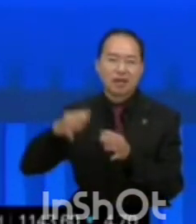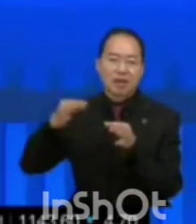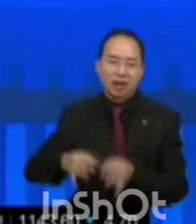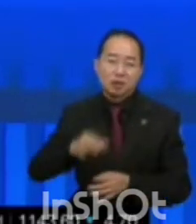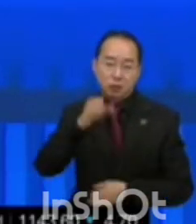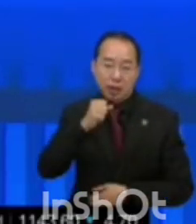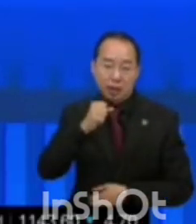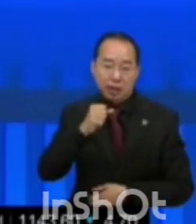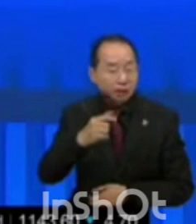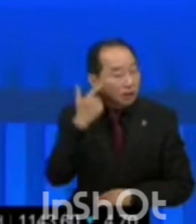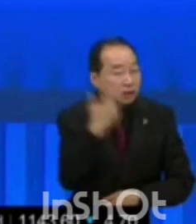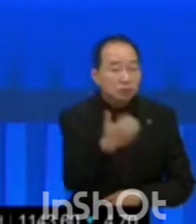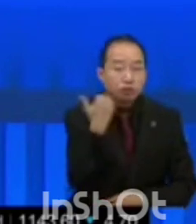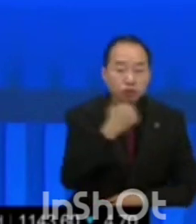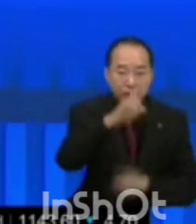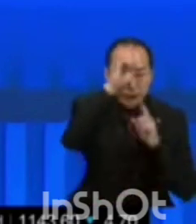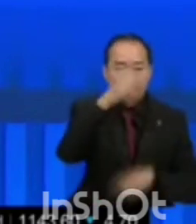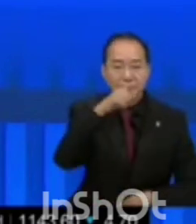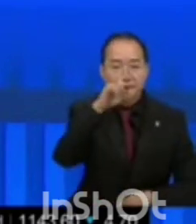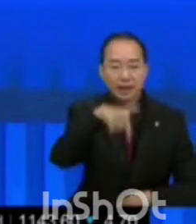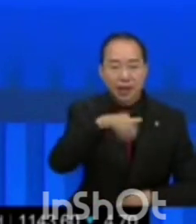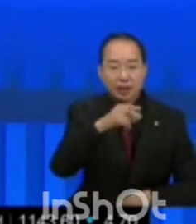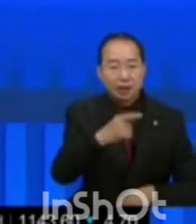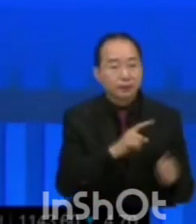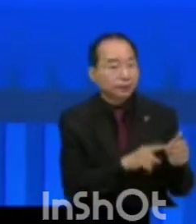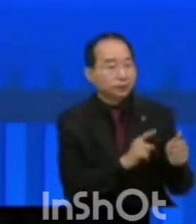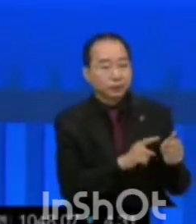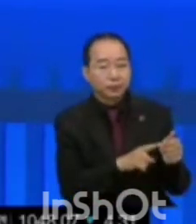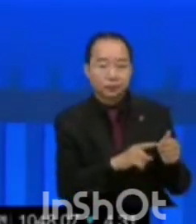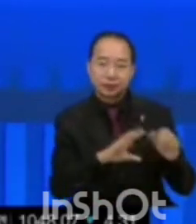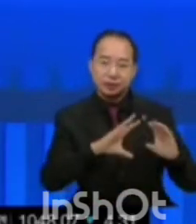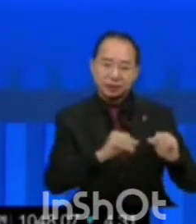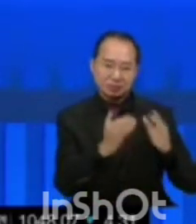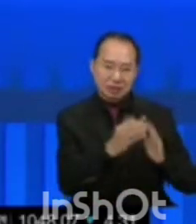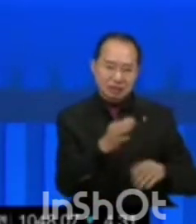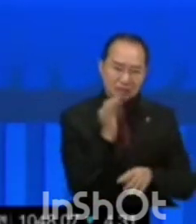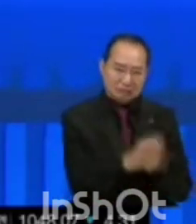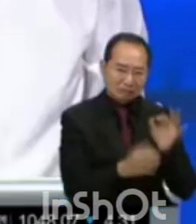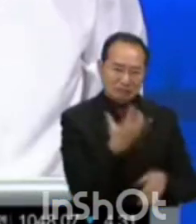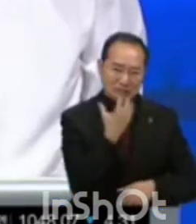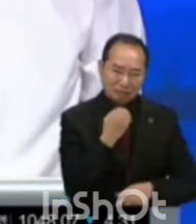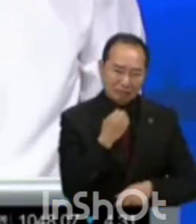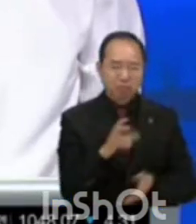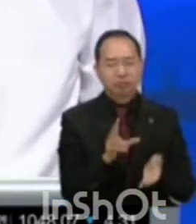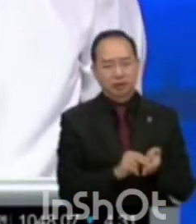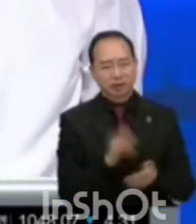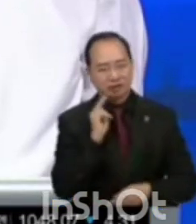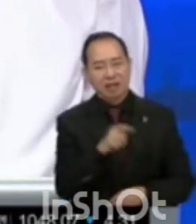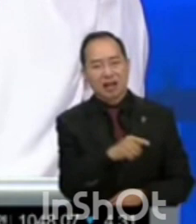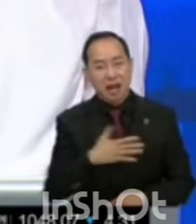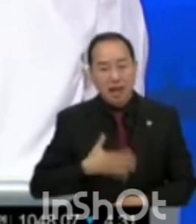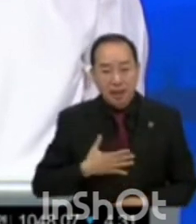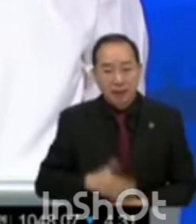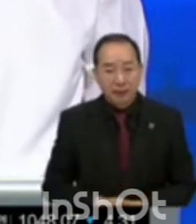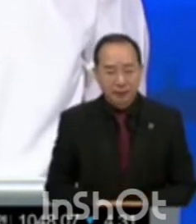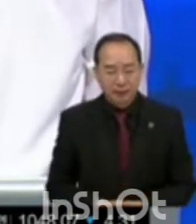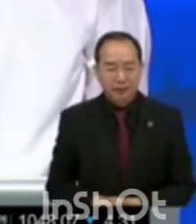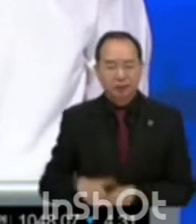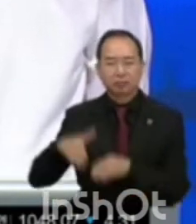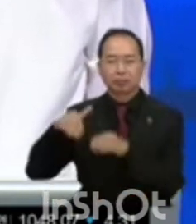한번 여쭤보고 싶습니다. 이 부동산 투기 문제가 얼마나 심각한지 정말 잘 아실 것 같고요. 아마 우리 문재인